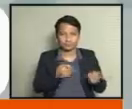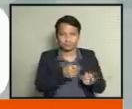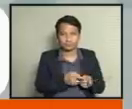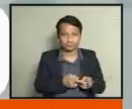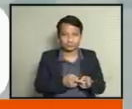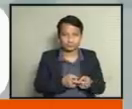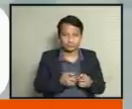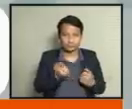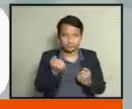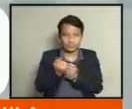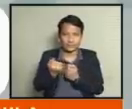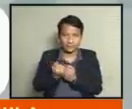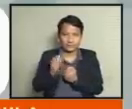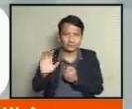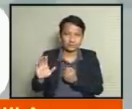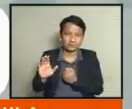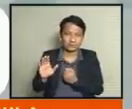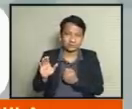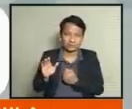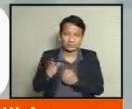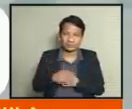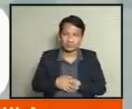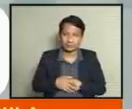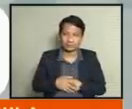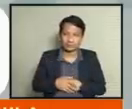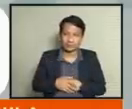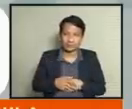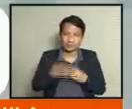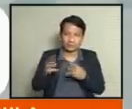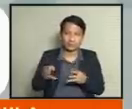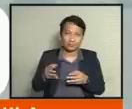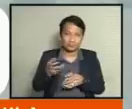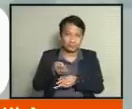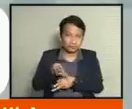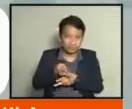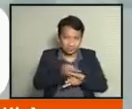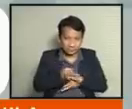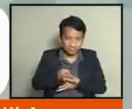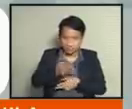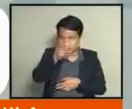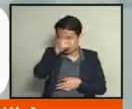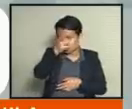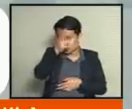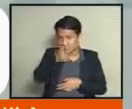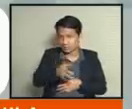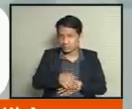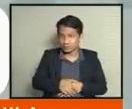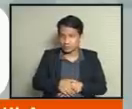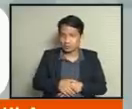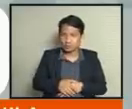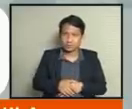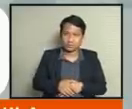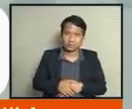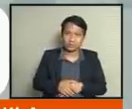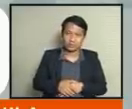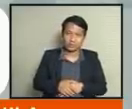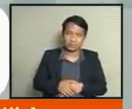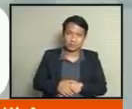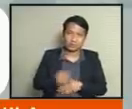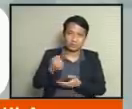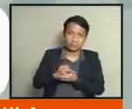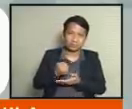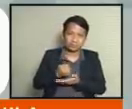ang sumusuporto sa kanyang bisyong pagsusugal by way of inaalagaan mo yung manok niya. Opo. Kasi nakasalalay po yung sahod niya